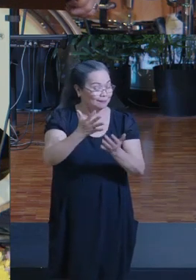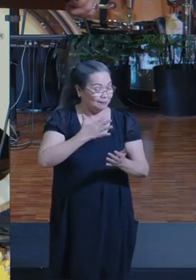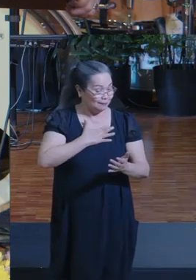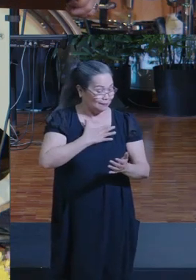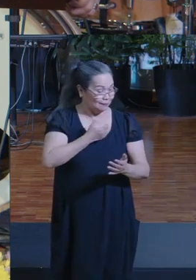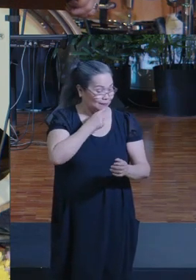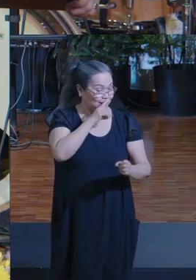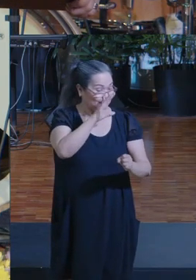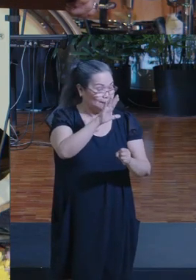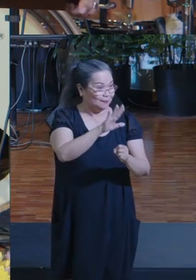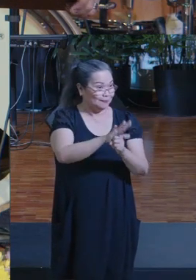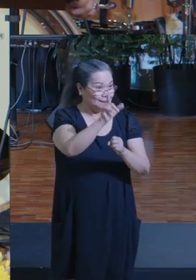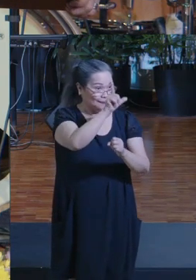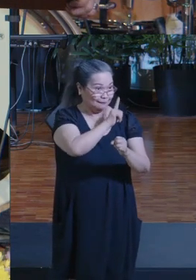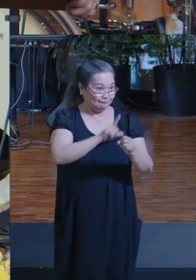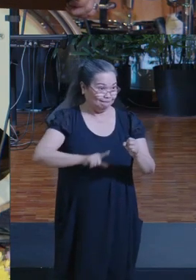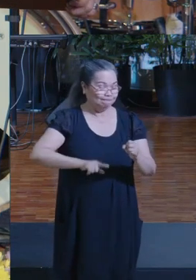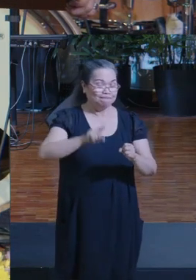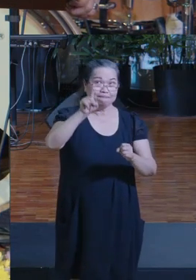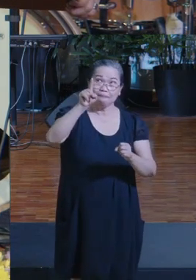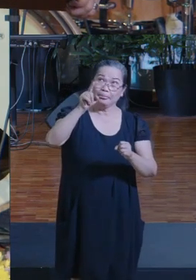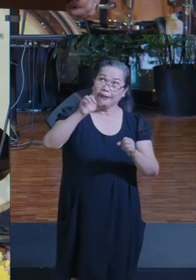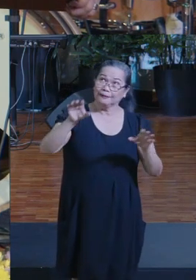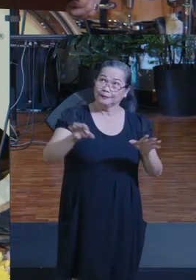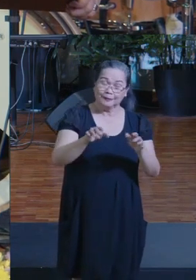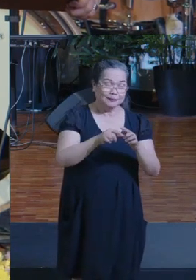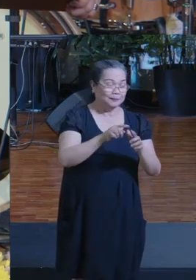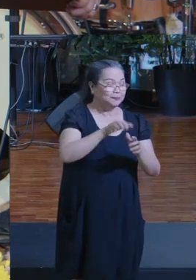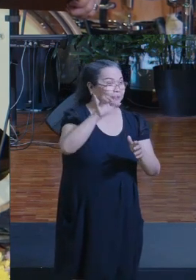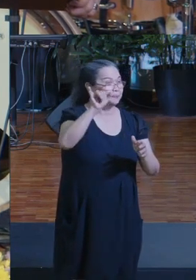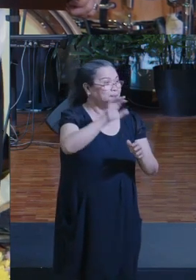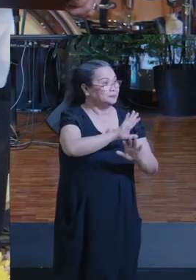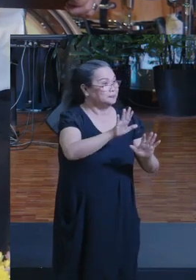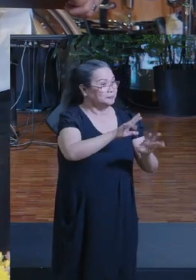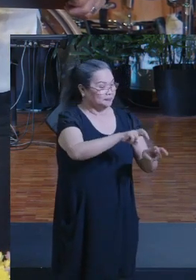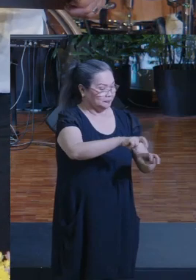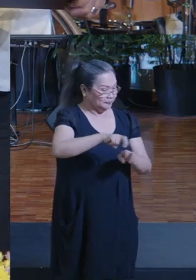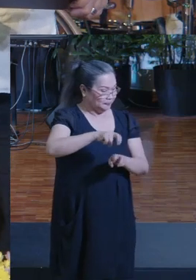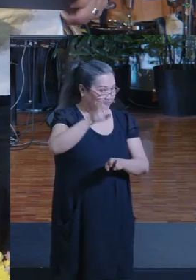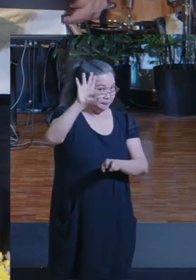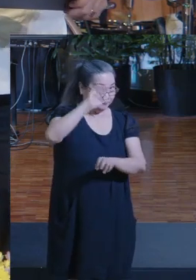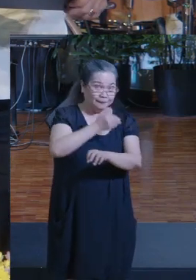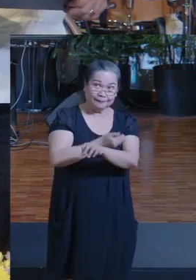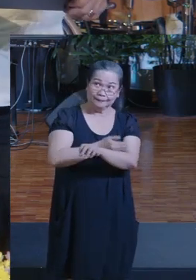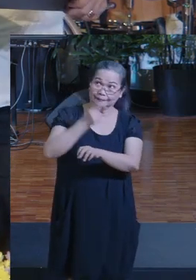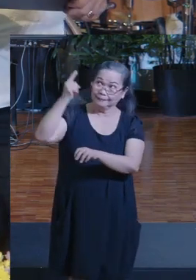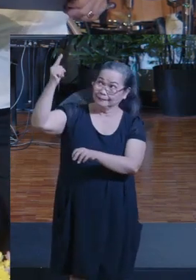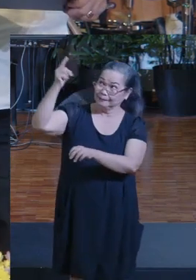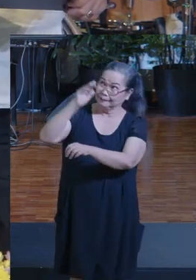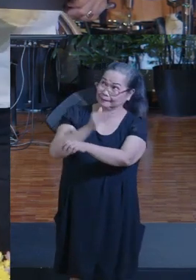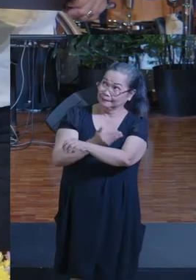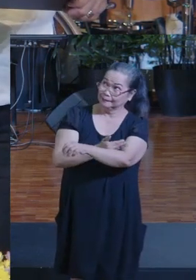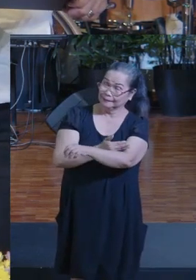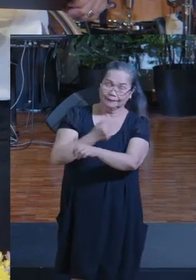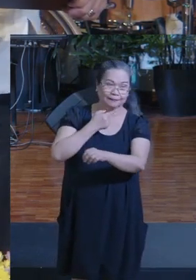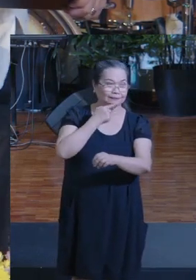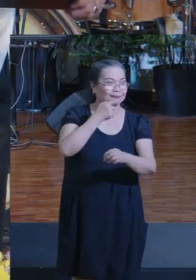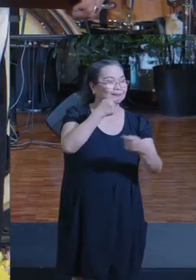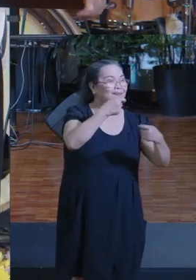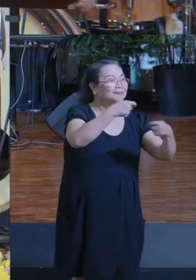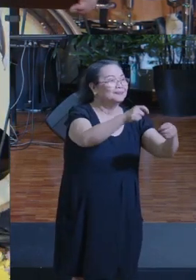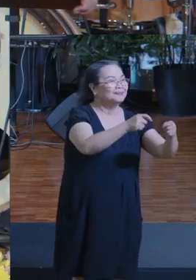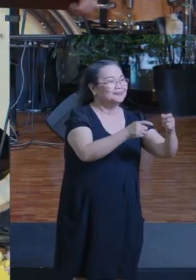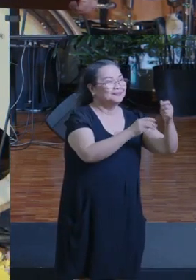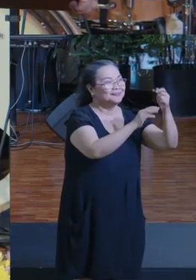have sworn, declares the Lord, because you have done this, and you have not withheld your son, your only son. Pagkatapos niya subukin si